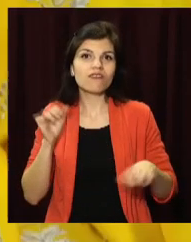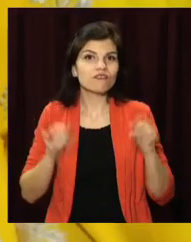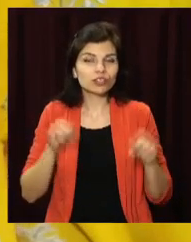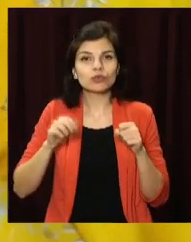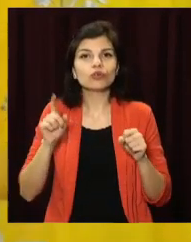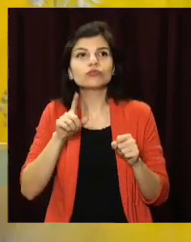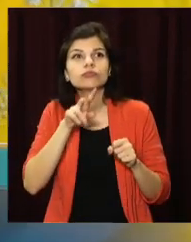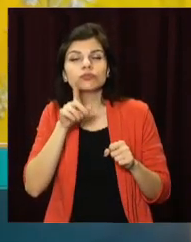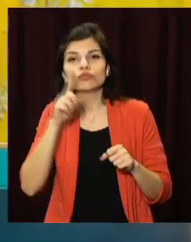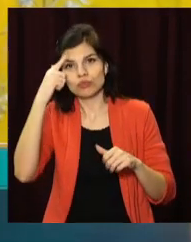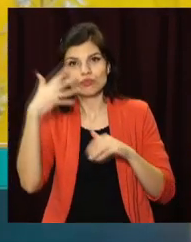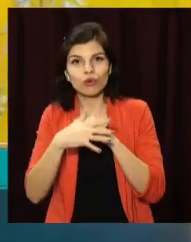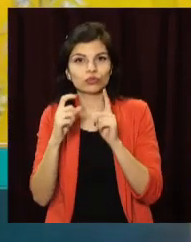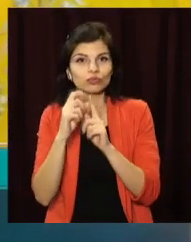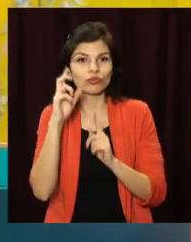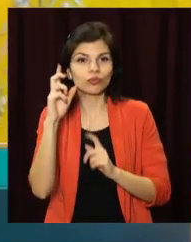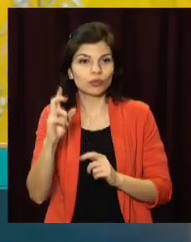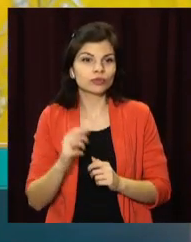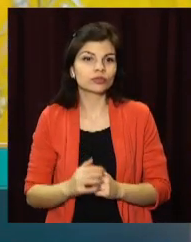Боже.